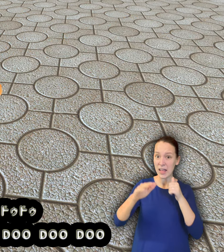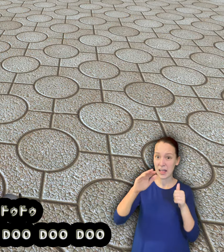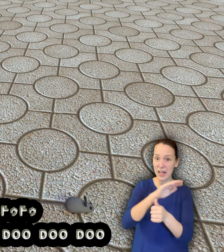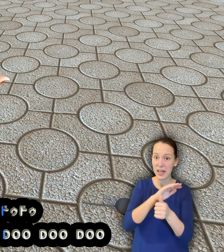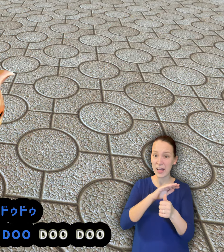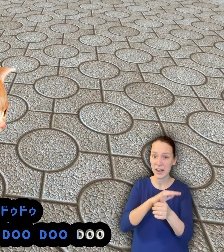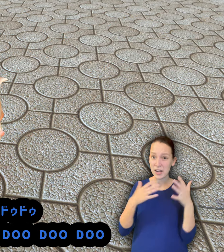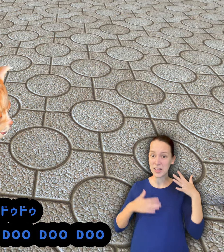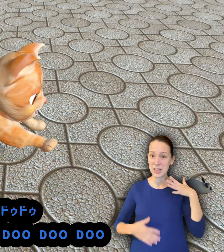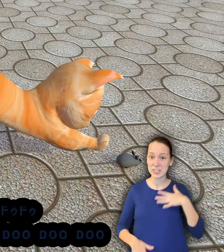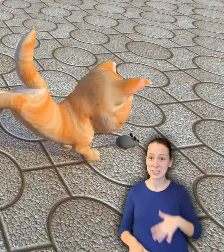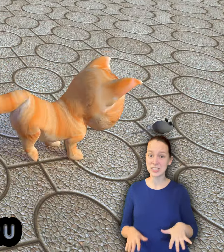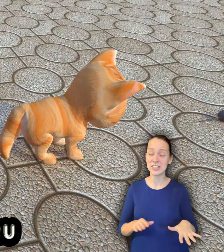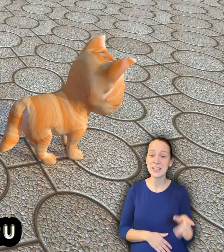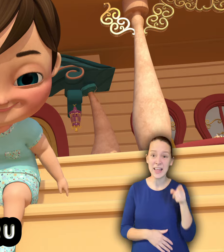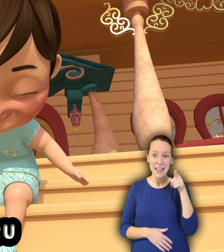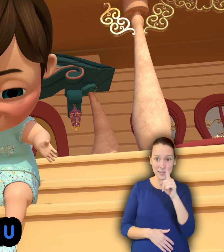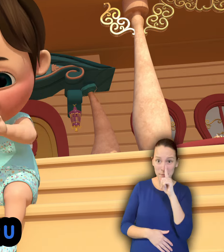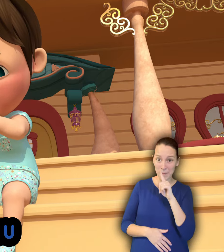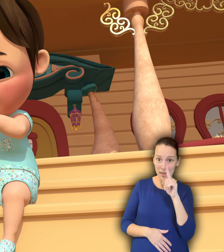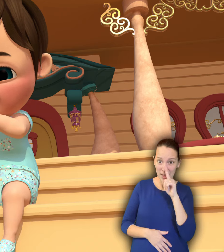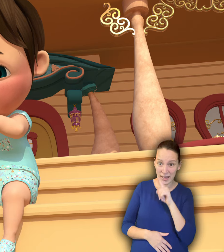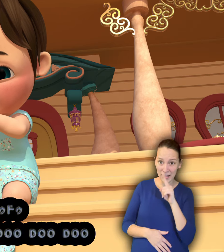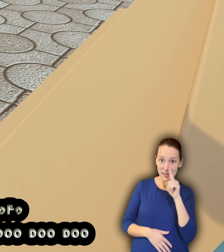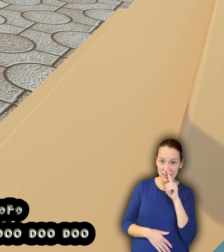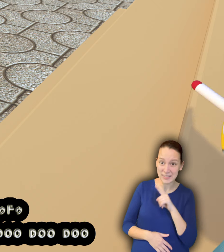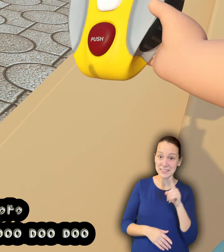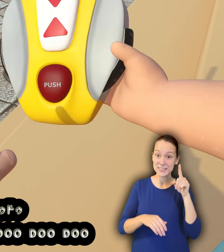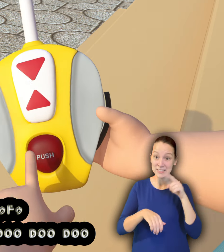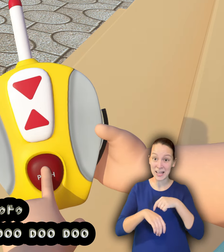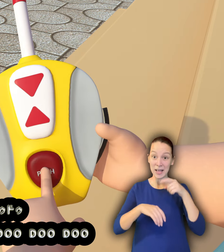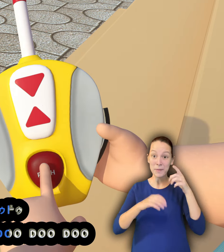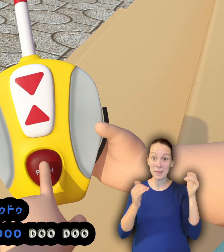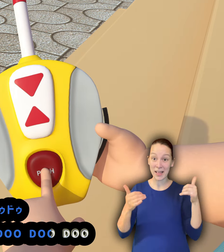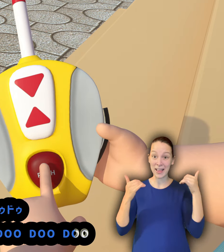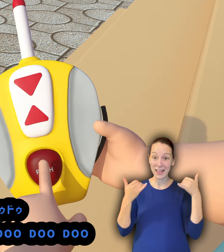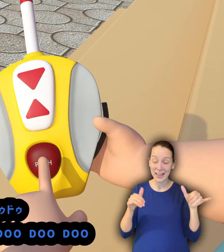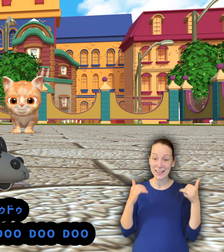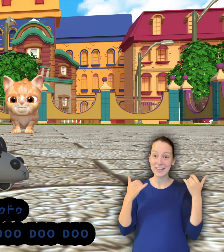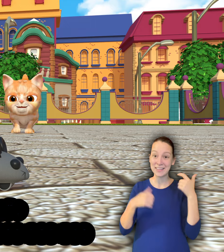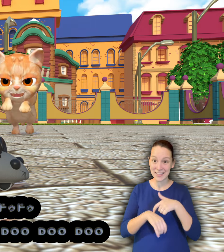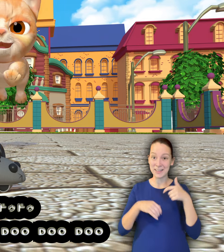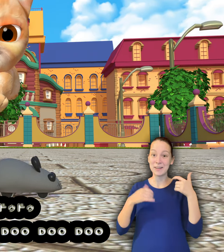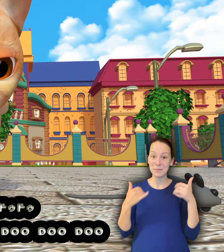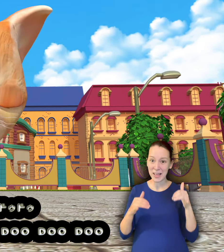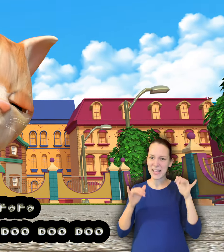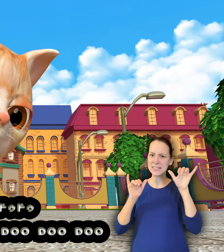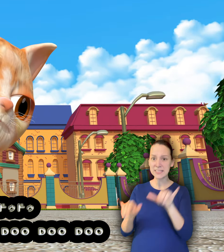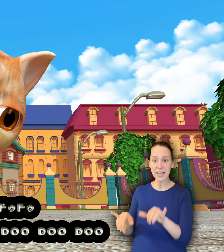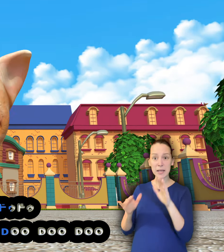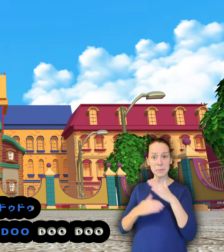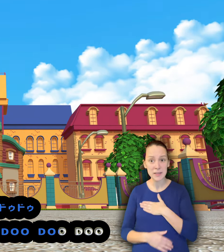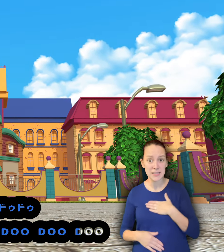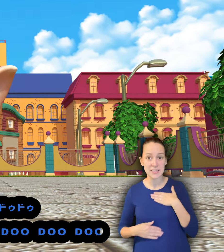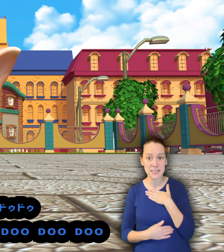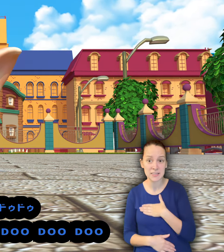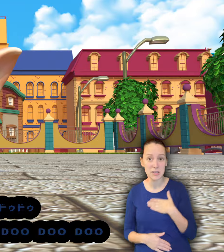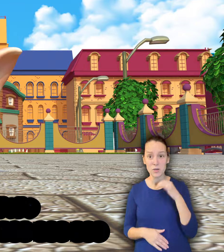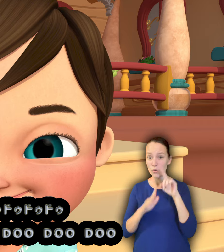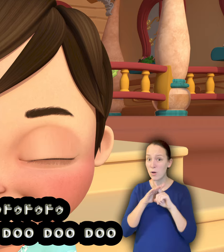あちこち走ってる待てよ私